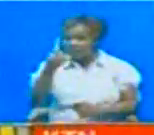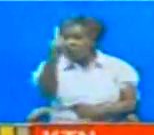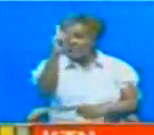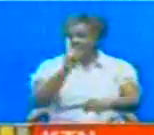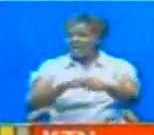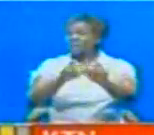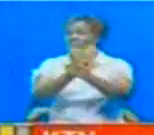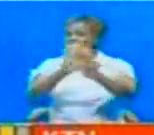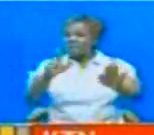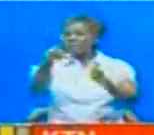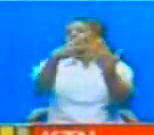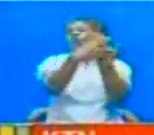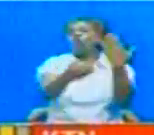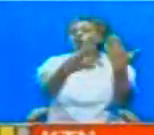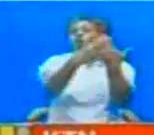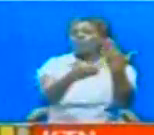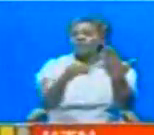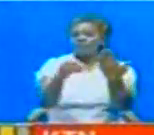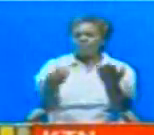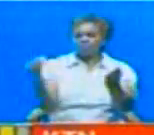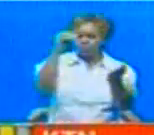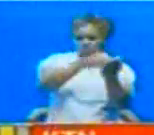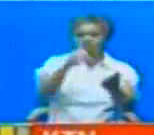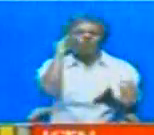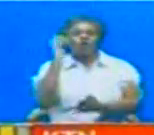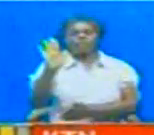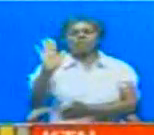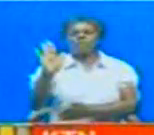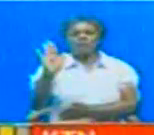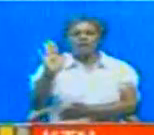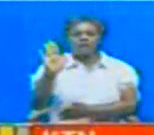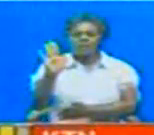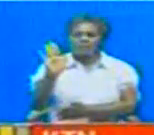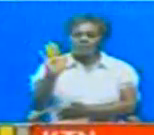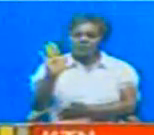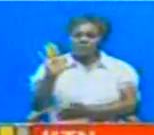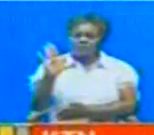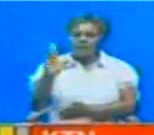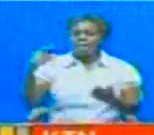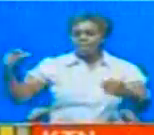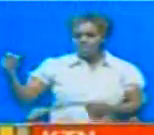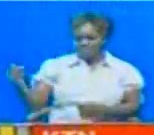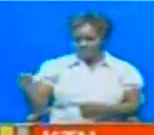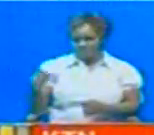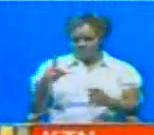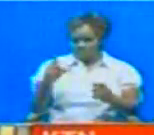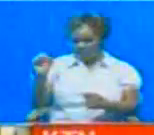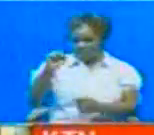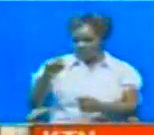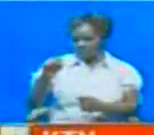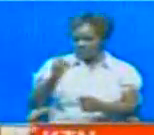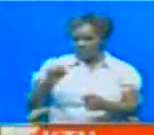na aenda kando ana feed, na ukiona kwa message ile ukiendelea